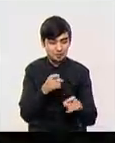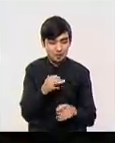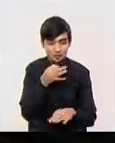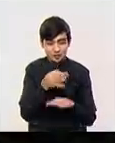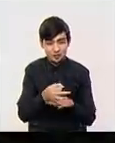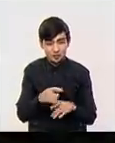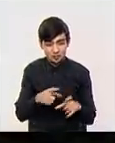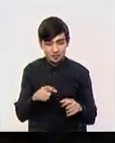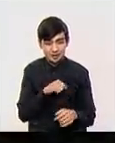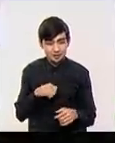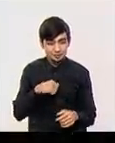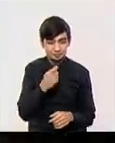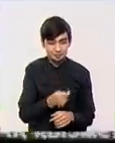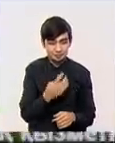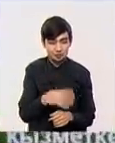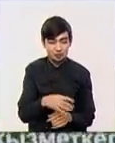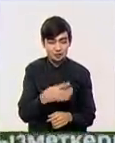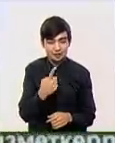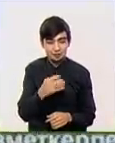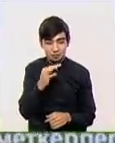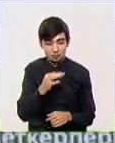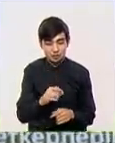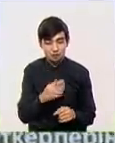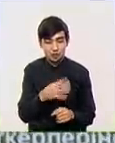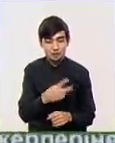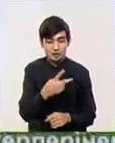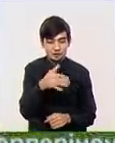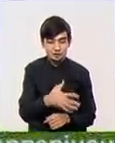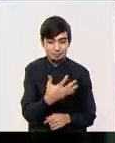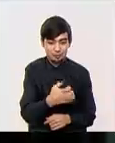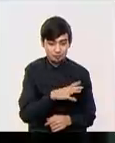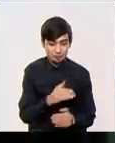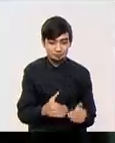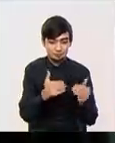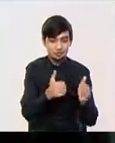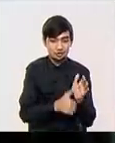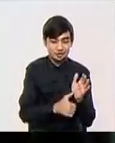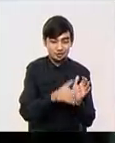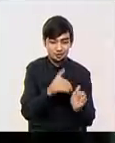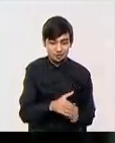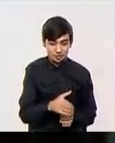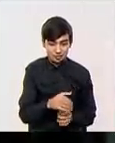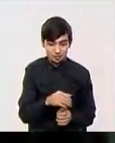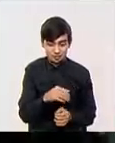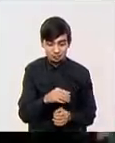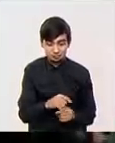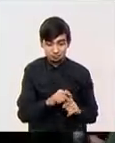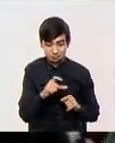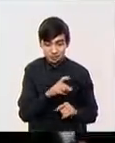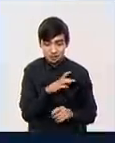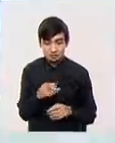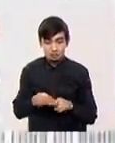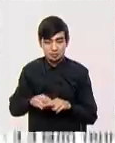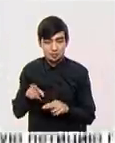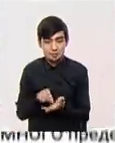төменгі жалақының 41%-ға, яғни 42.500-ден 60.000 теңгеге көтерілгенімен түсіндірді. Отбасы банк мен зейнетақы